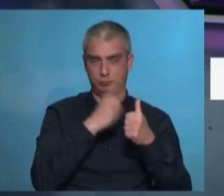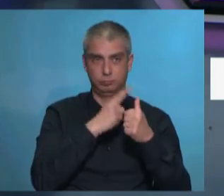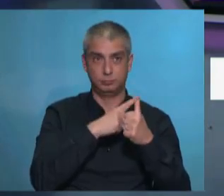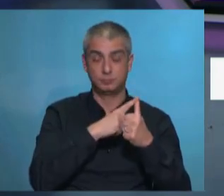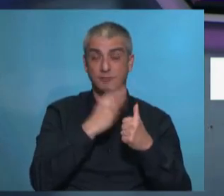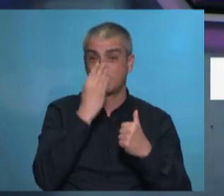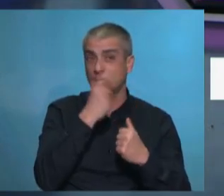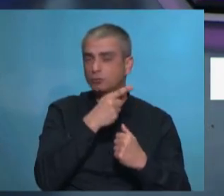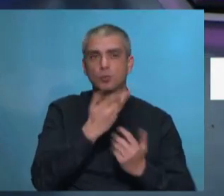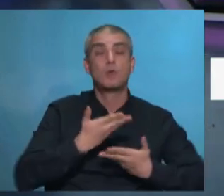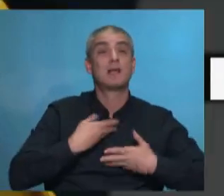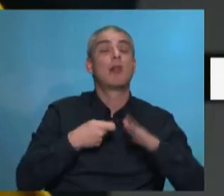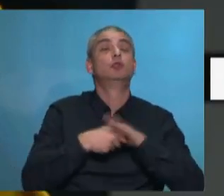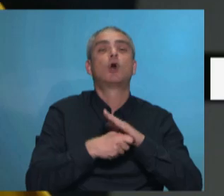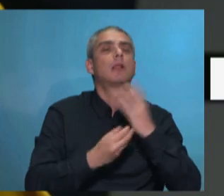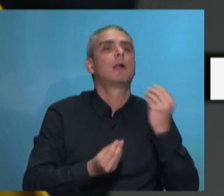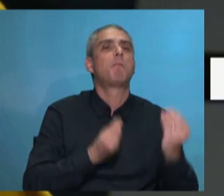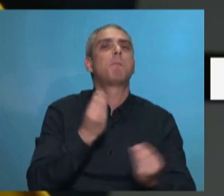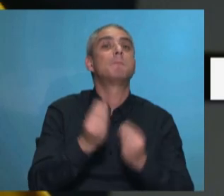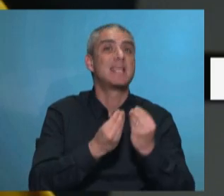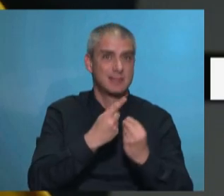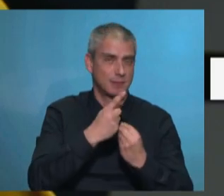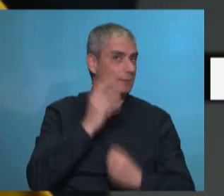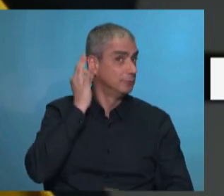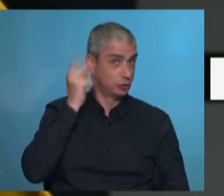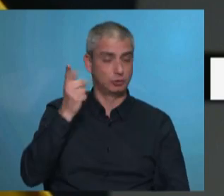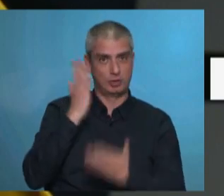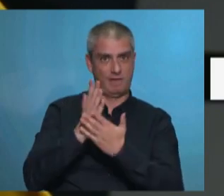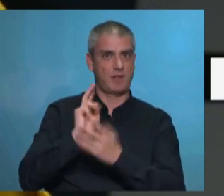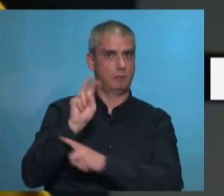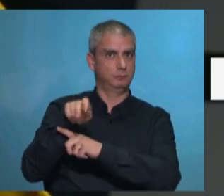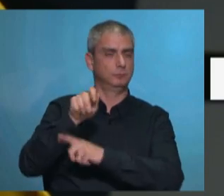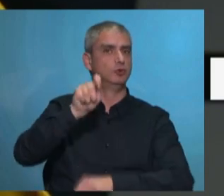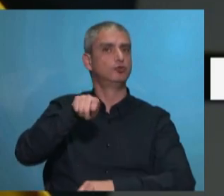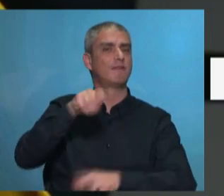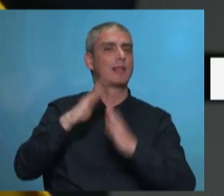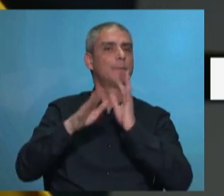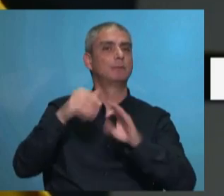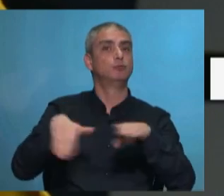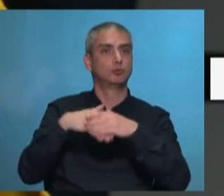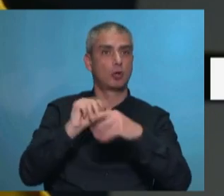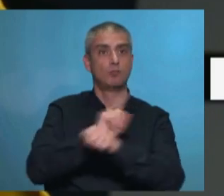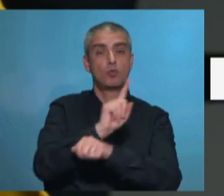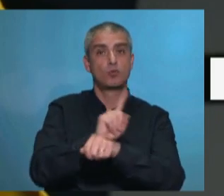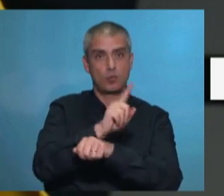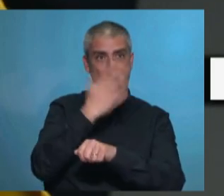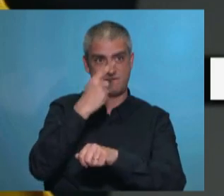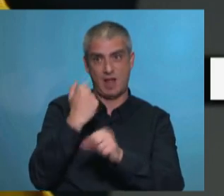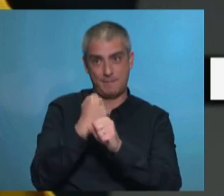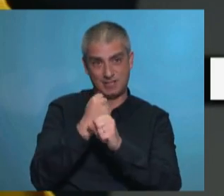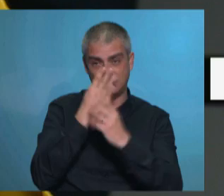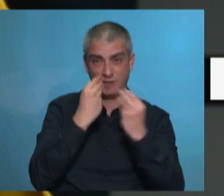החשד קבלת שוחד מיני ממי שהיום מכהנת כשופטת שלום, בתקופת המעשים,